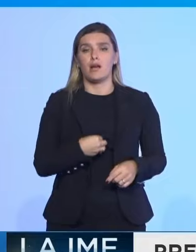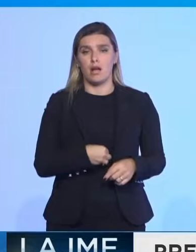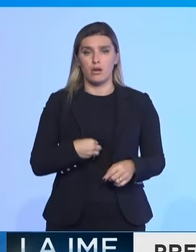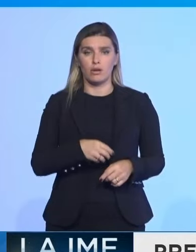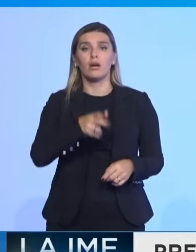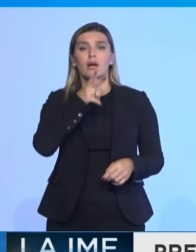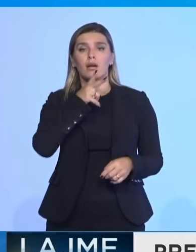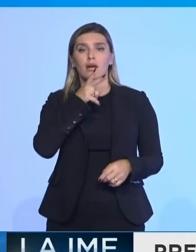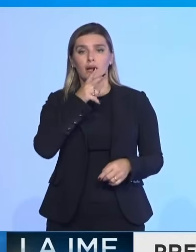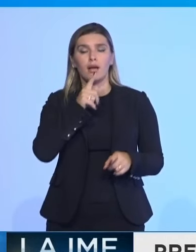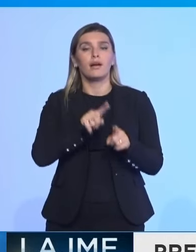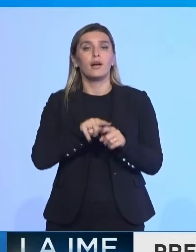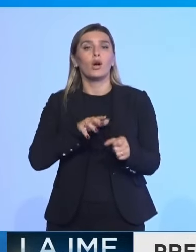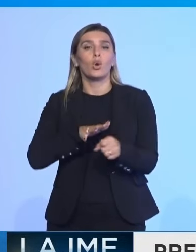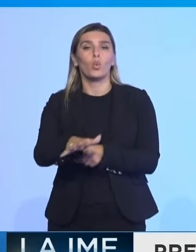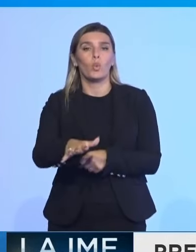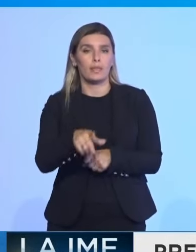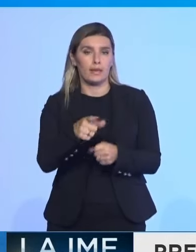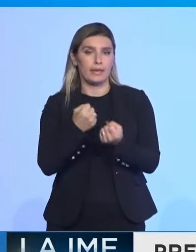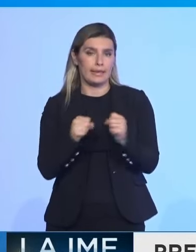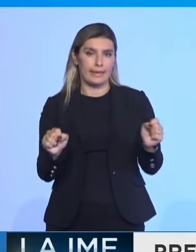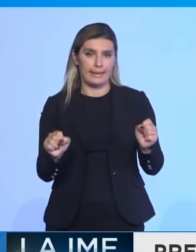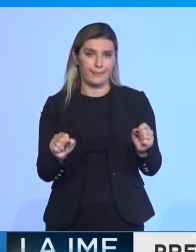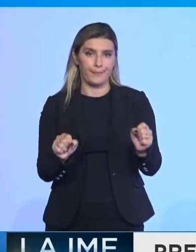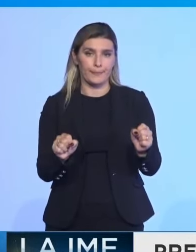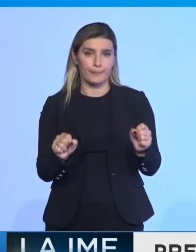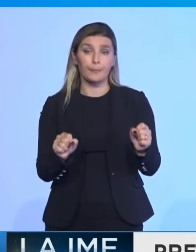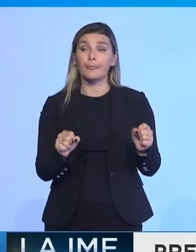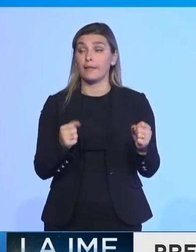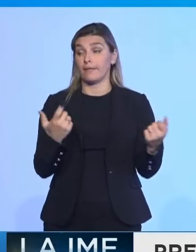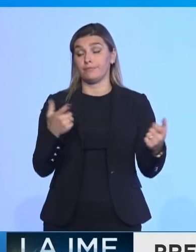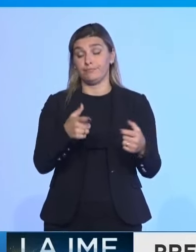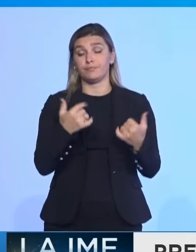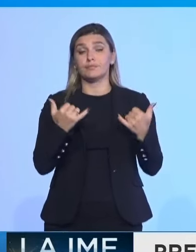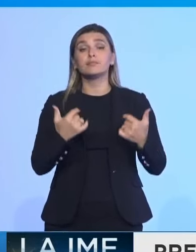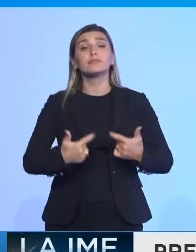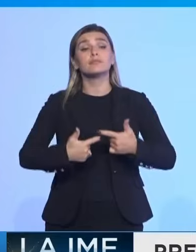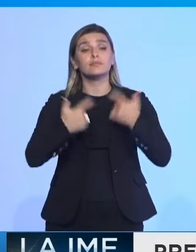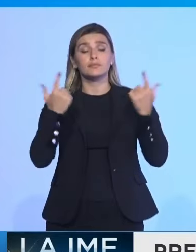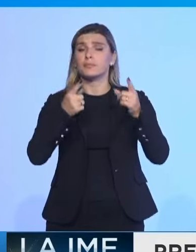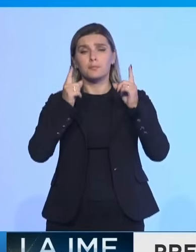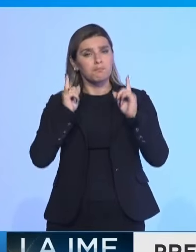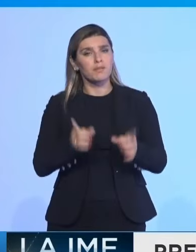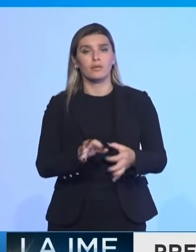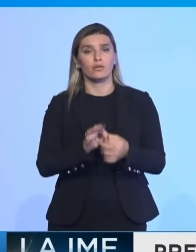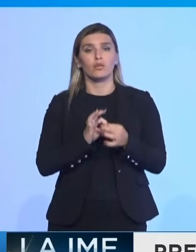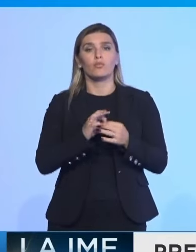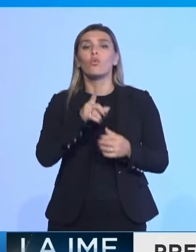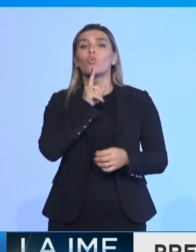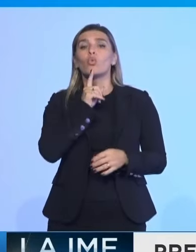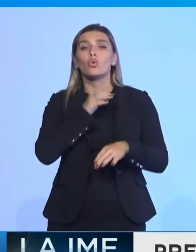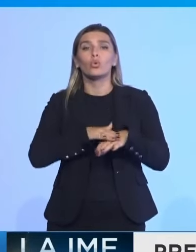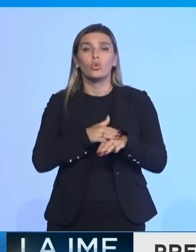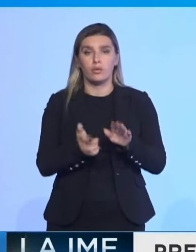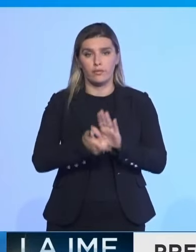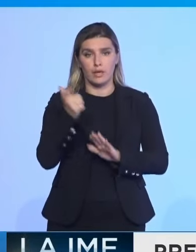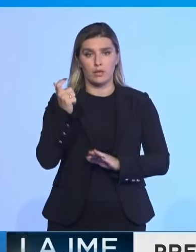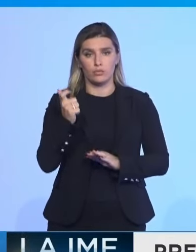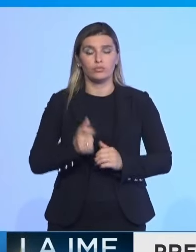agudas për pjekjen për lirin e Kosovës. Zbardhja e vrasjes së tij është obligim, ka shtuar Osmani.